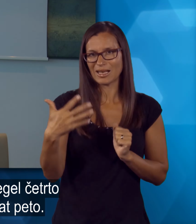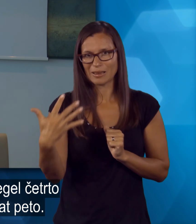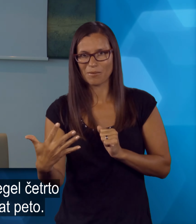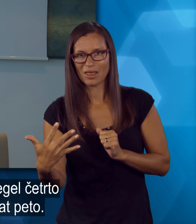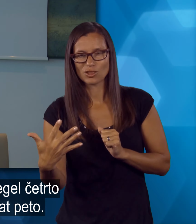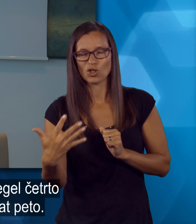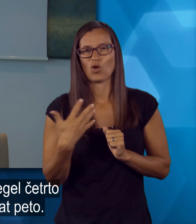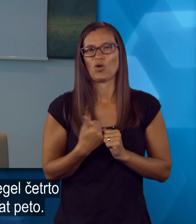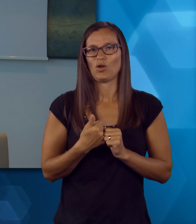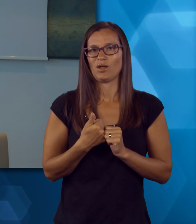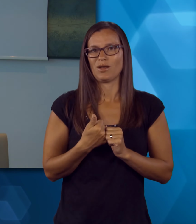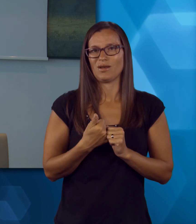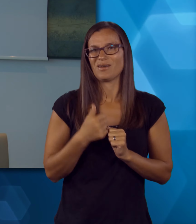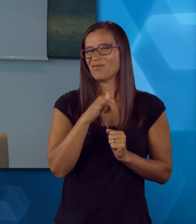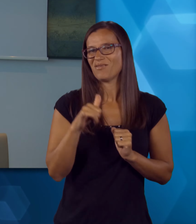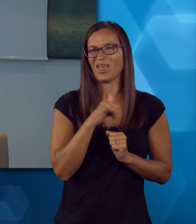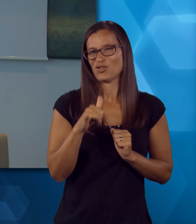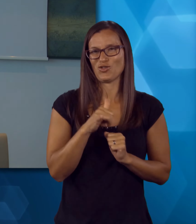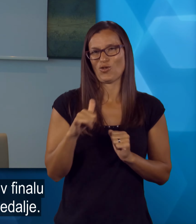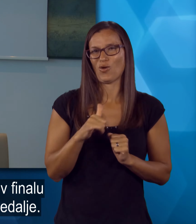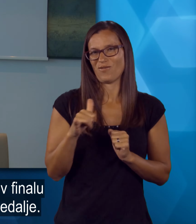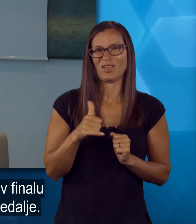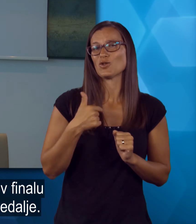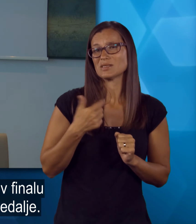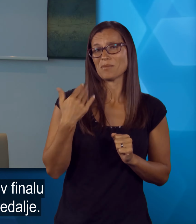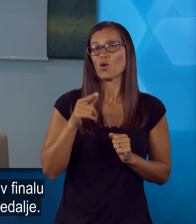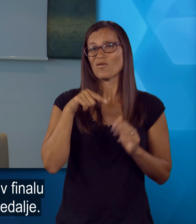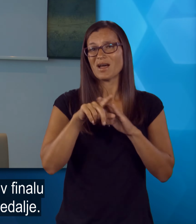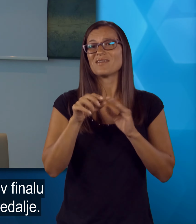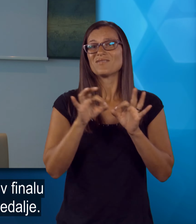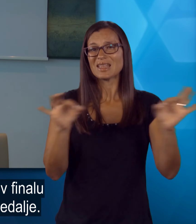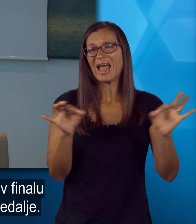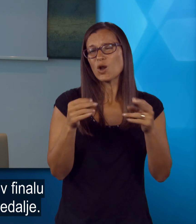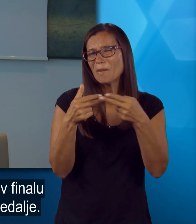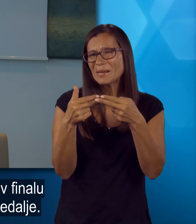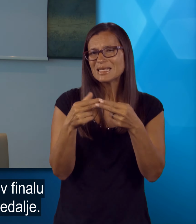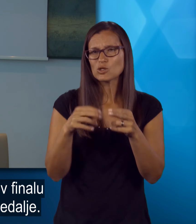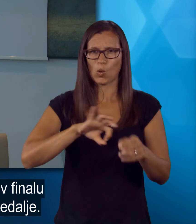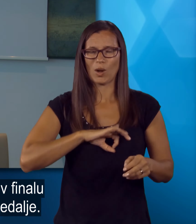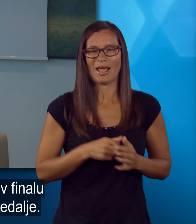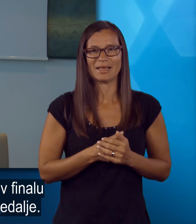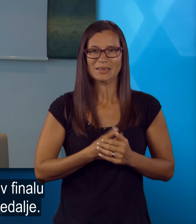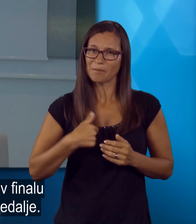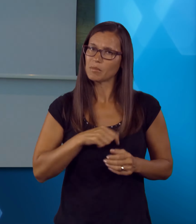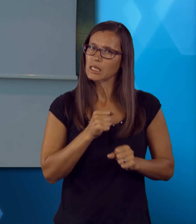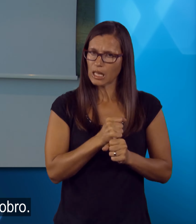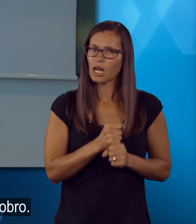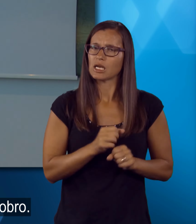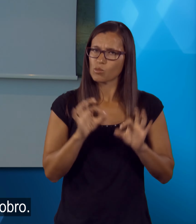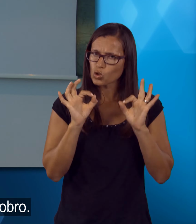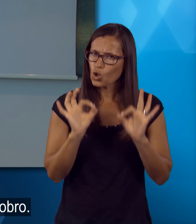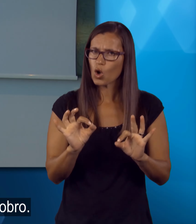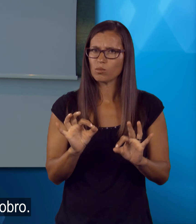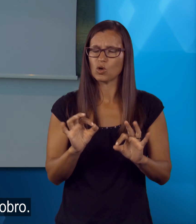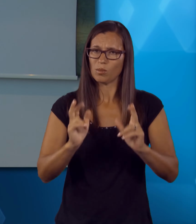mesto, dvakrat peto. Vedno sem bil v finalu in zelo, zelo blizu medalje. Tako da